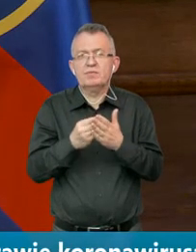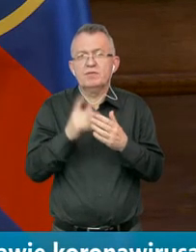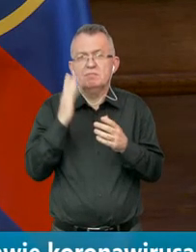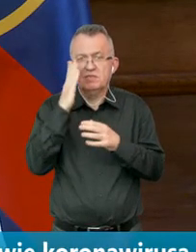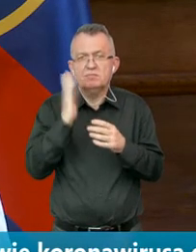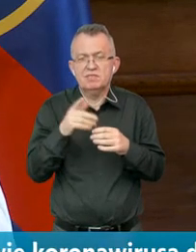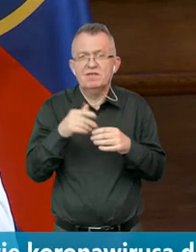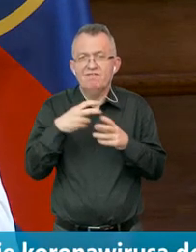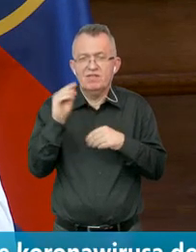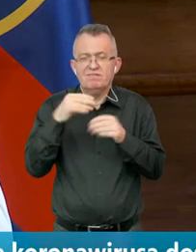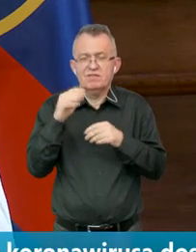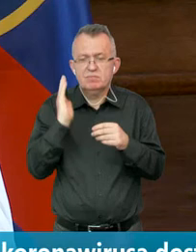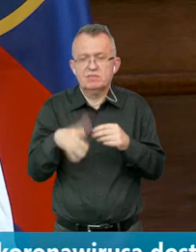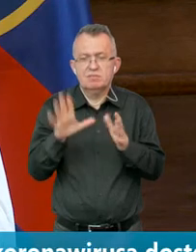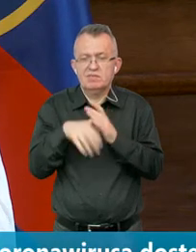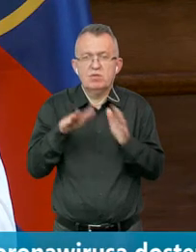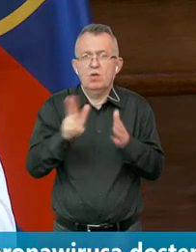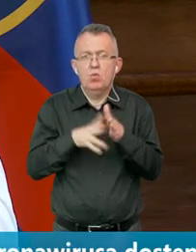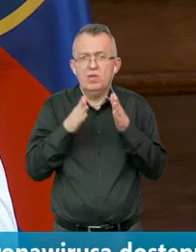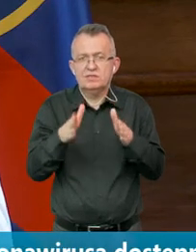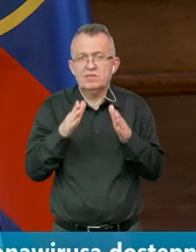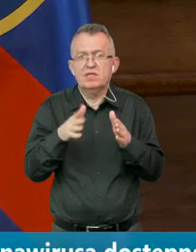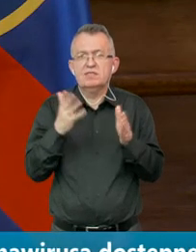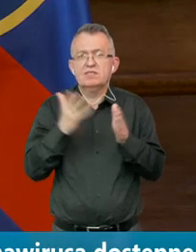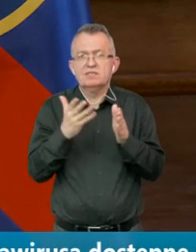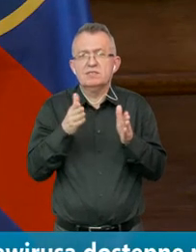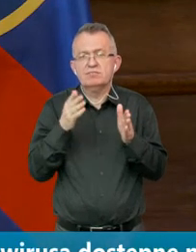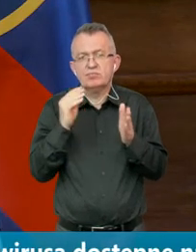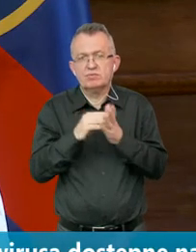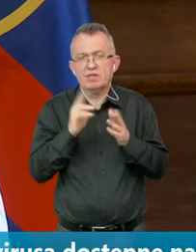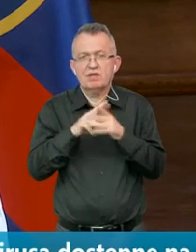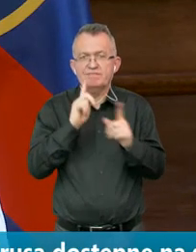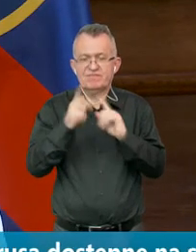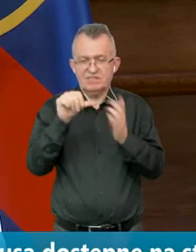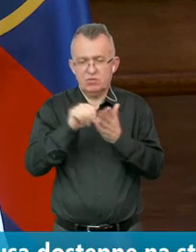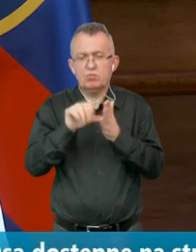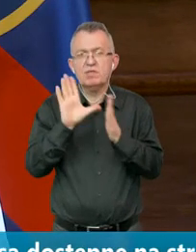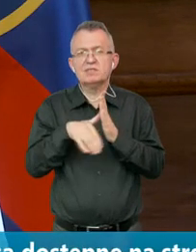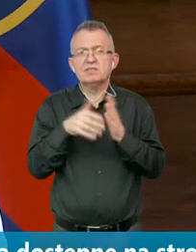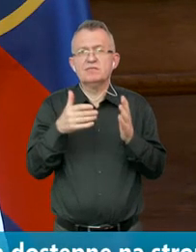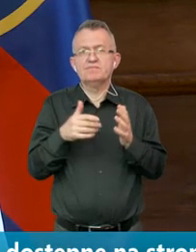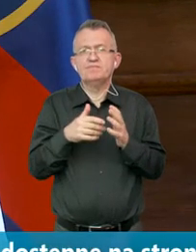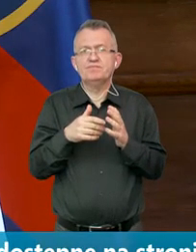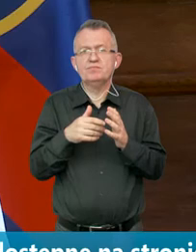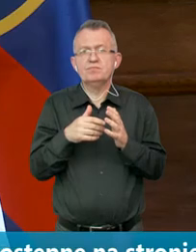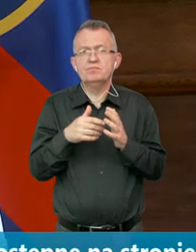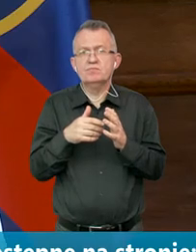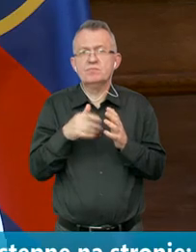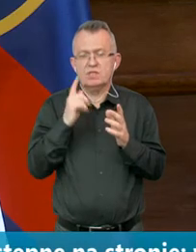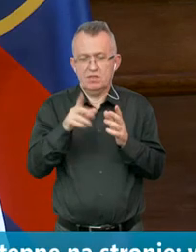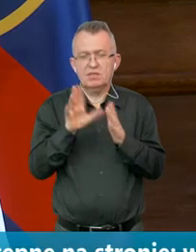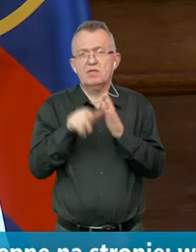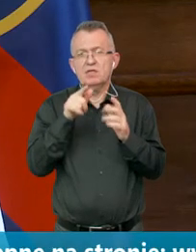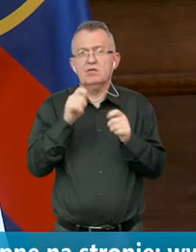będą się coraz częściej pojawiały na szczecińskich ulicach, szczególnie na tych trasach w centrum miasta, gdzie te odcinki